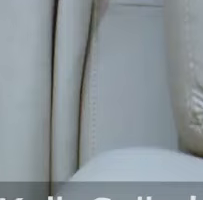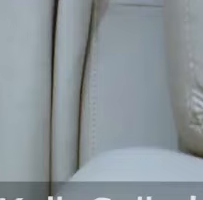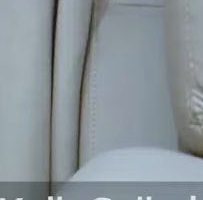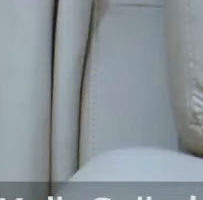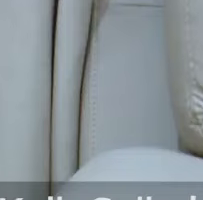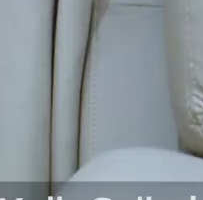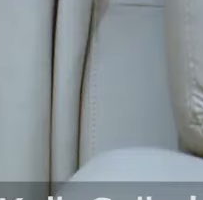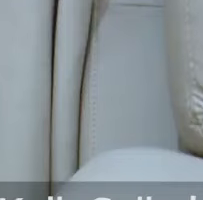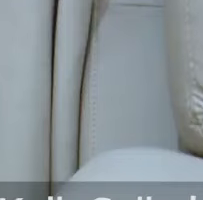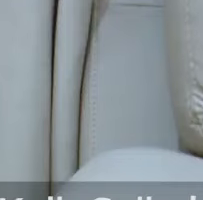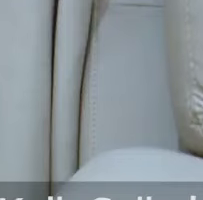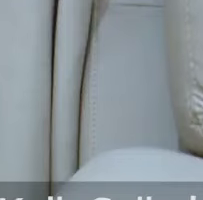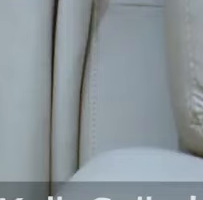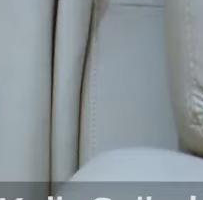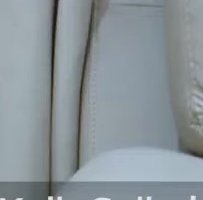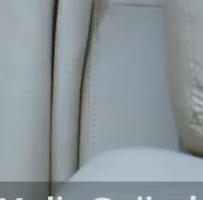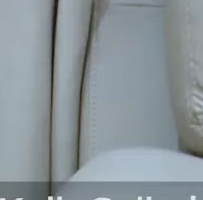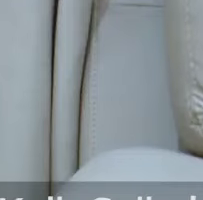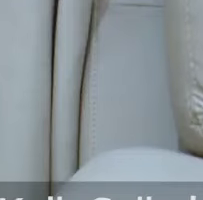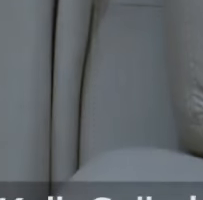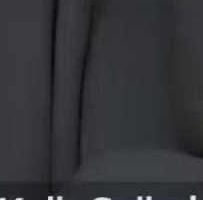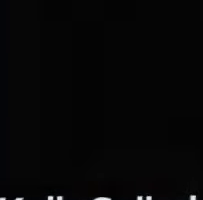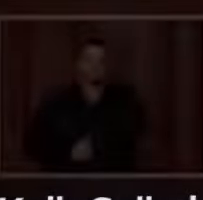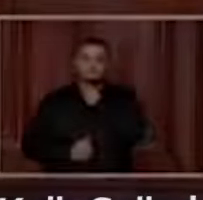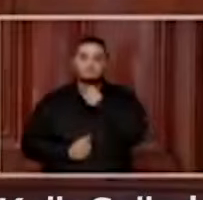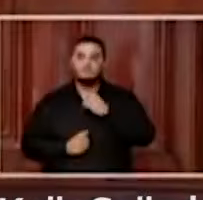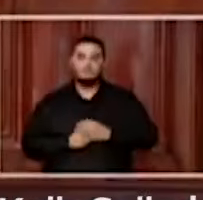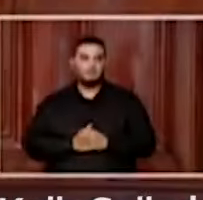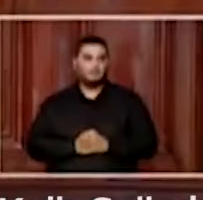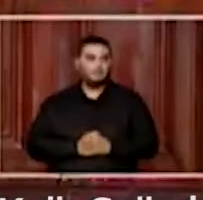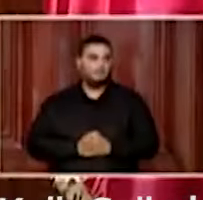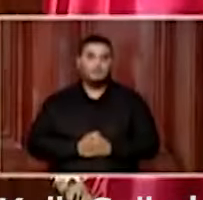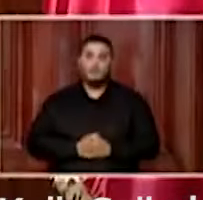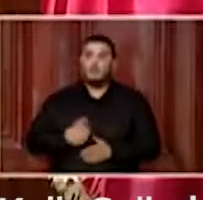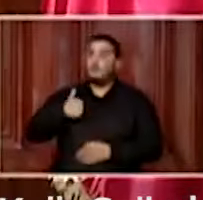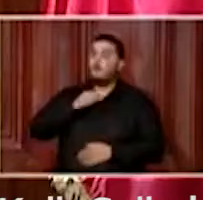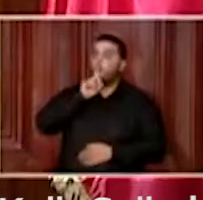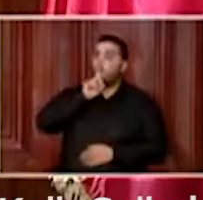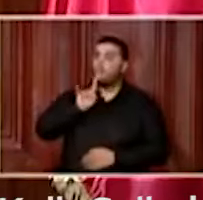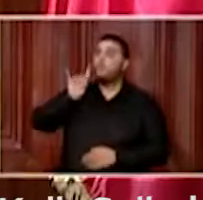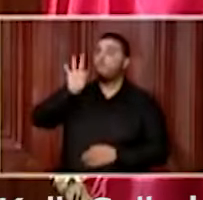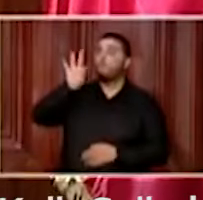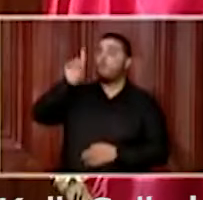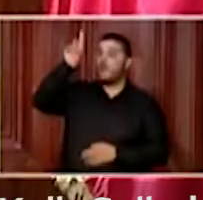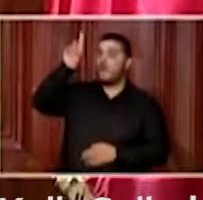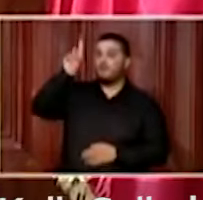الدولة لمدة عشرات السنين، فرغوا. أقسم بالله